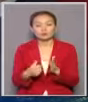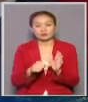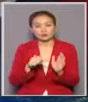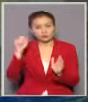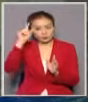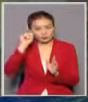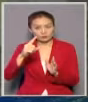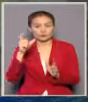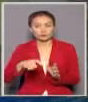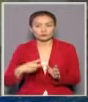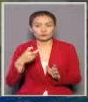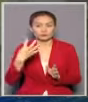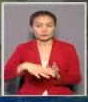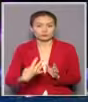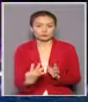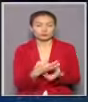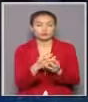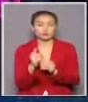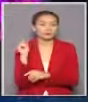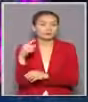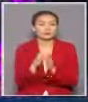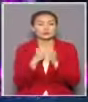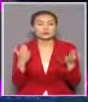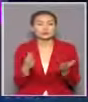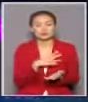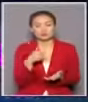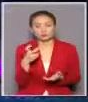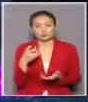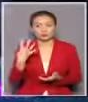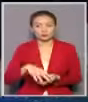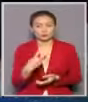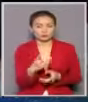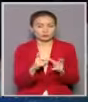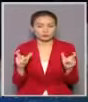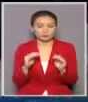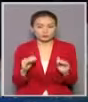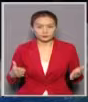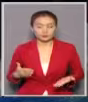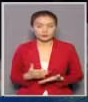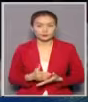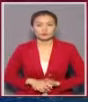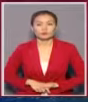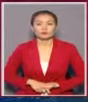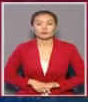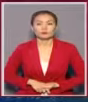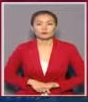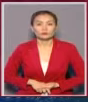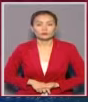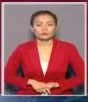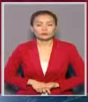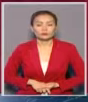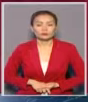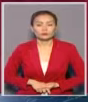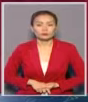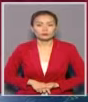алтын белгіге үміткер 244, үздік аттестатқа үміткер 243 мектеп бітіруші бар. Қазіргі